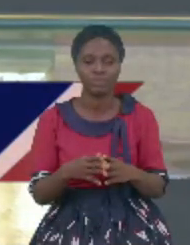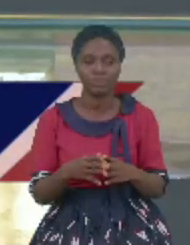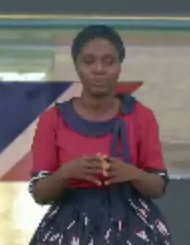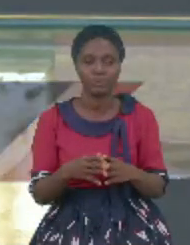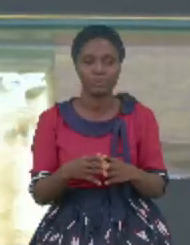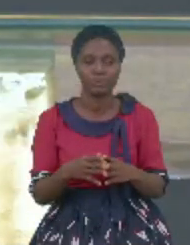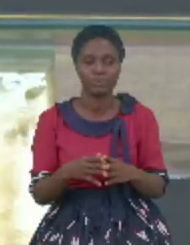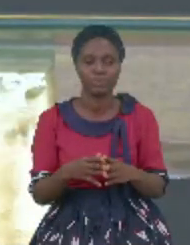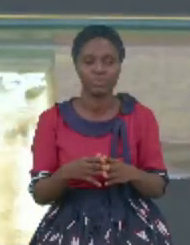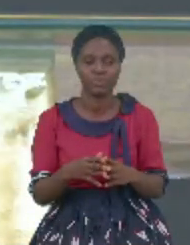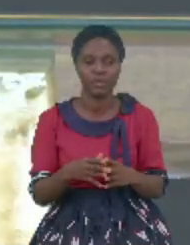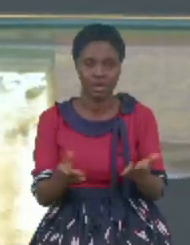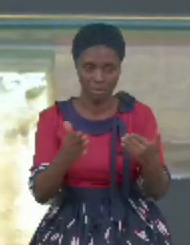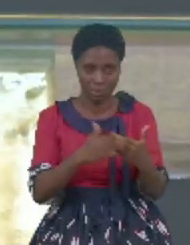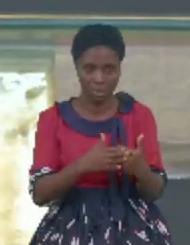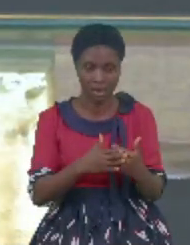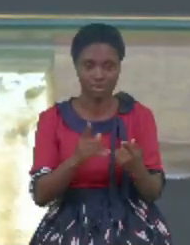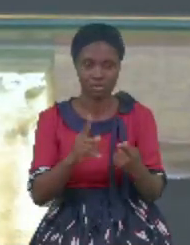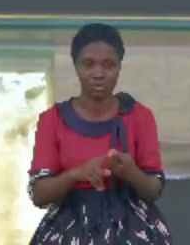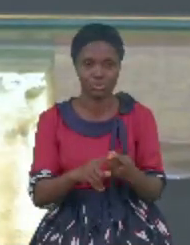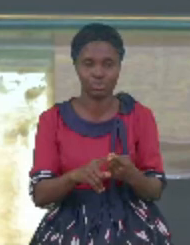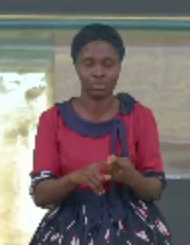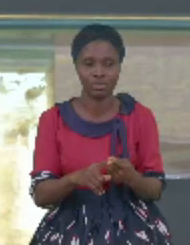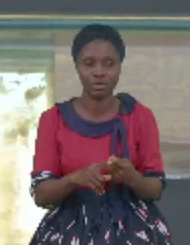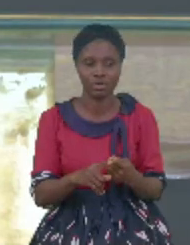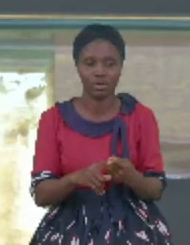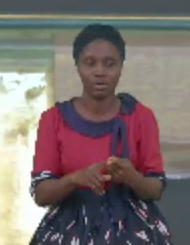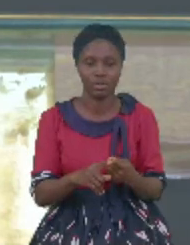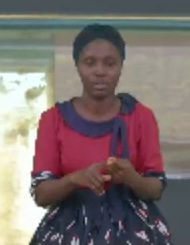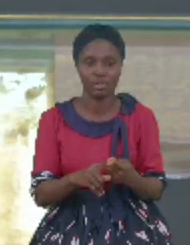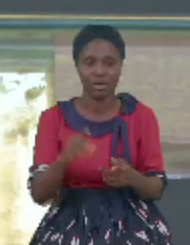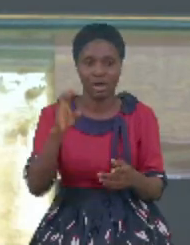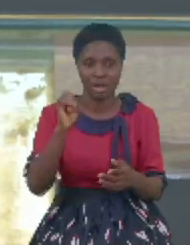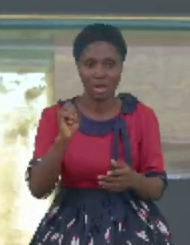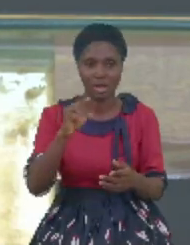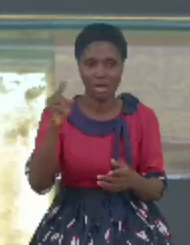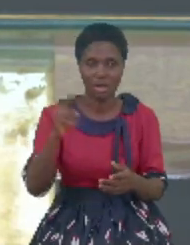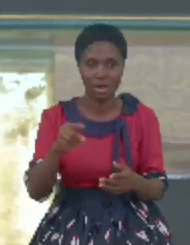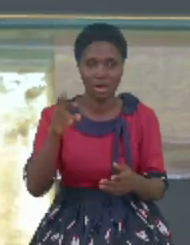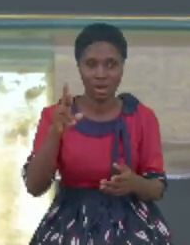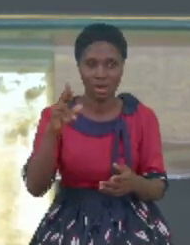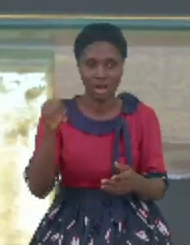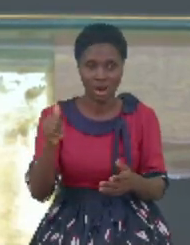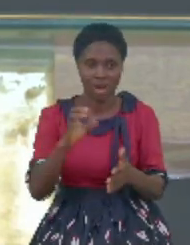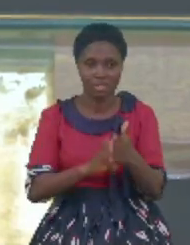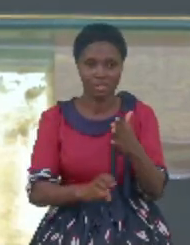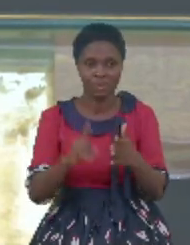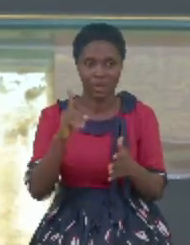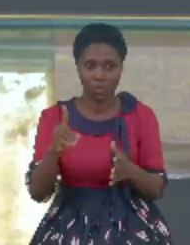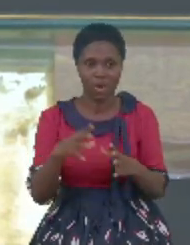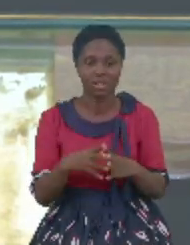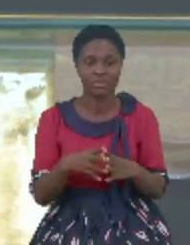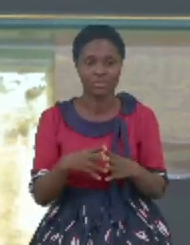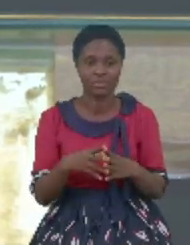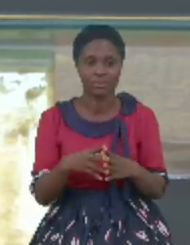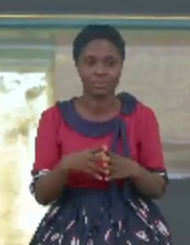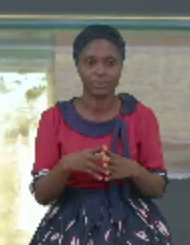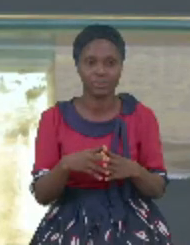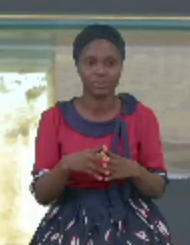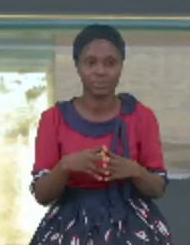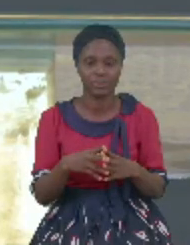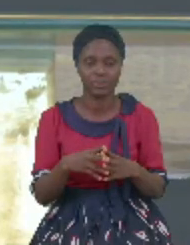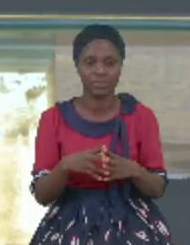L'accomplissement indéniable de la parole de l'Éternel. Revenons à Esdras.